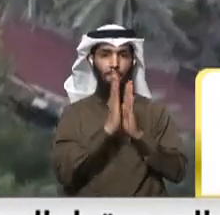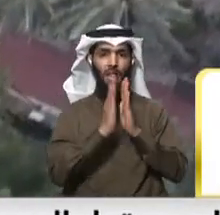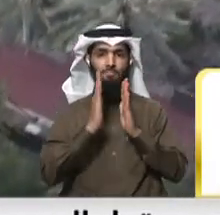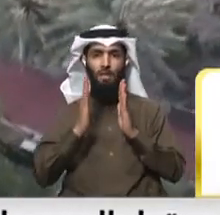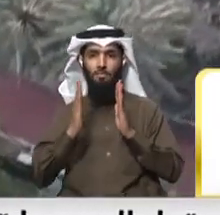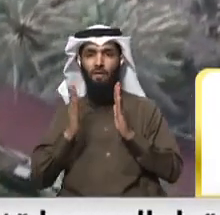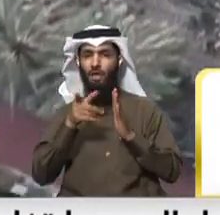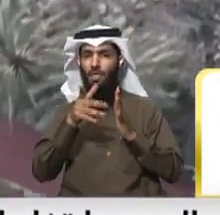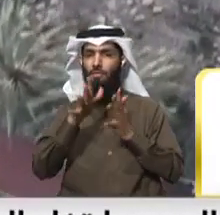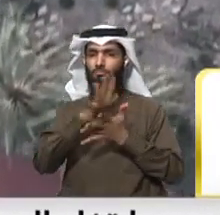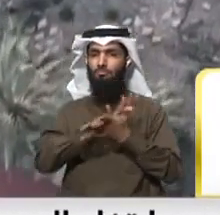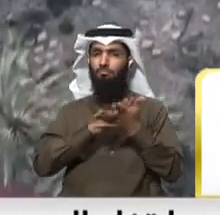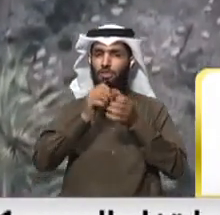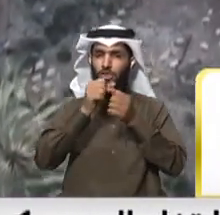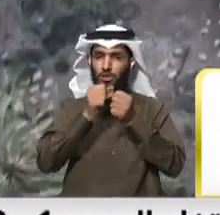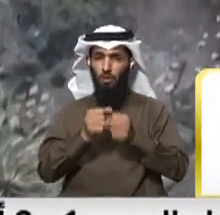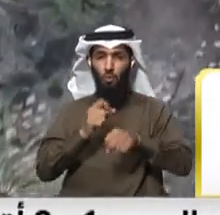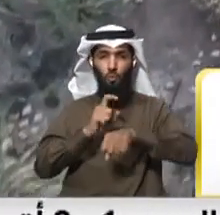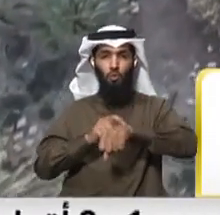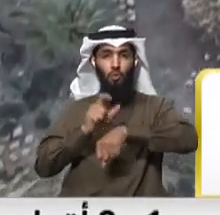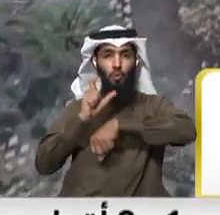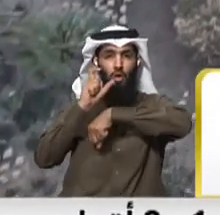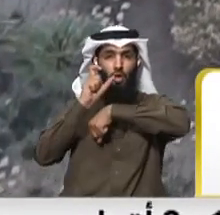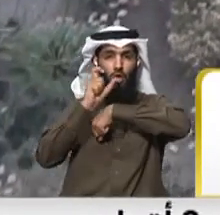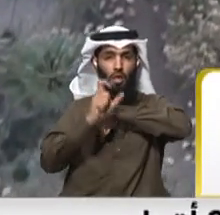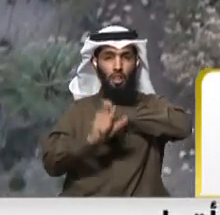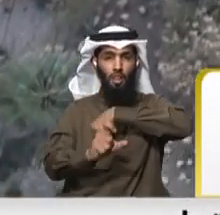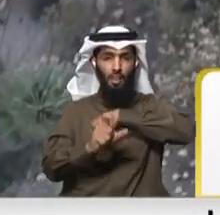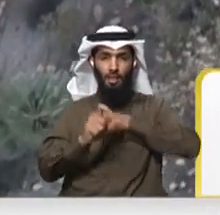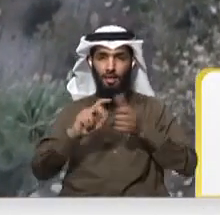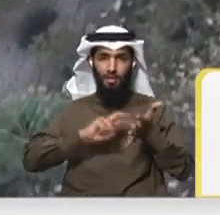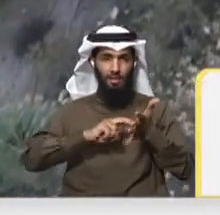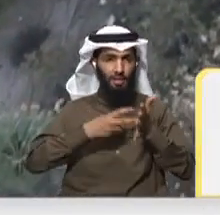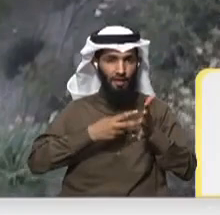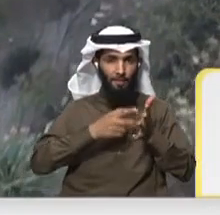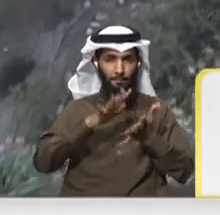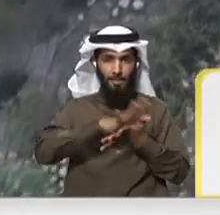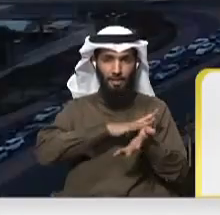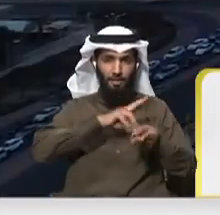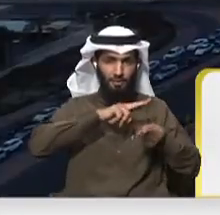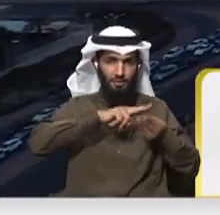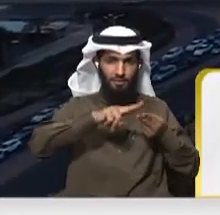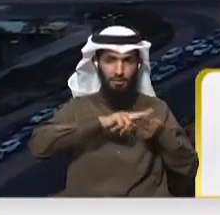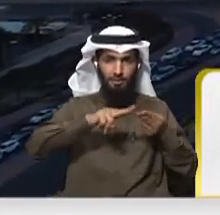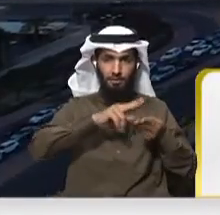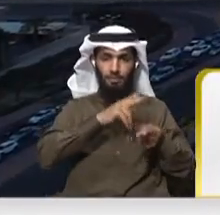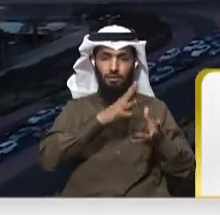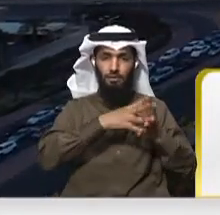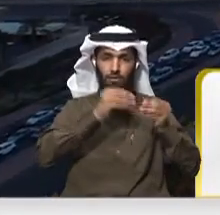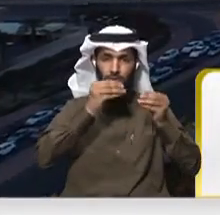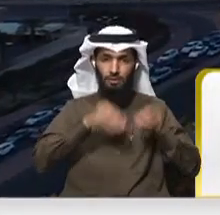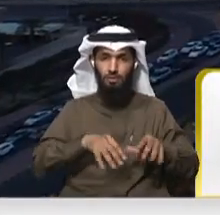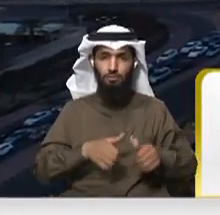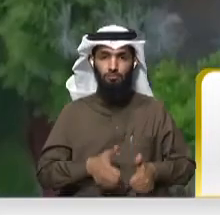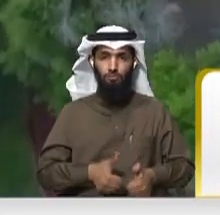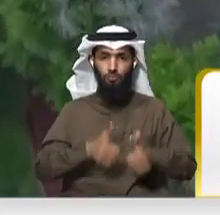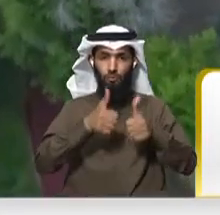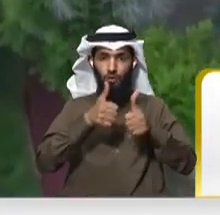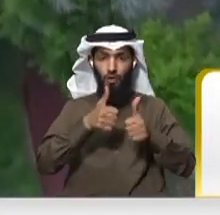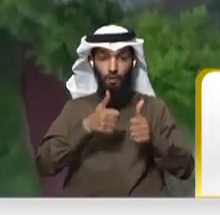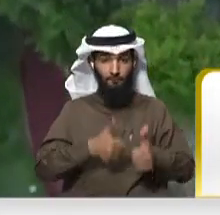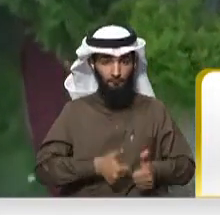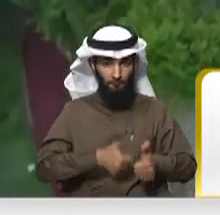عالقه منذ وقت طويل حلها ينعكس ايجابيا بشكل مباشر على اقتصاد البلاد